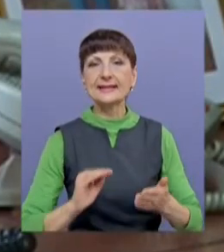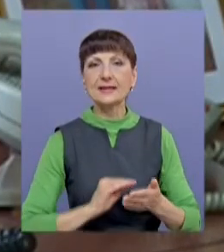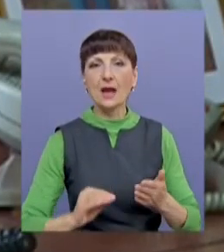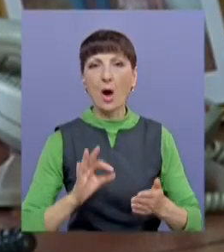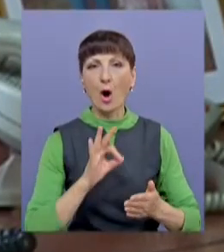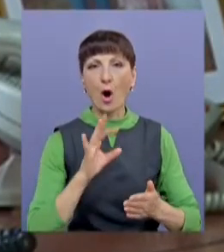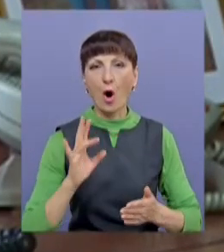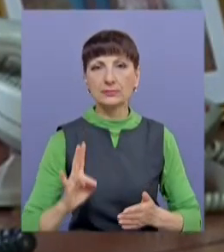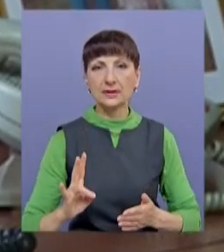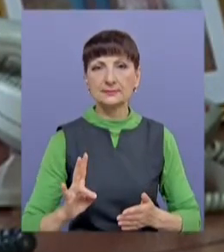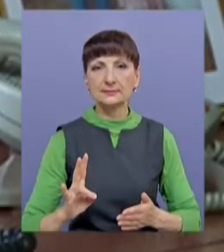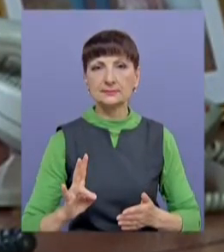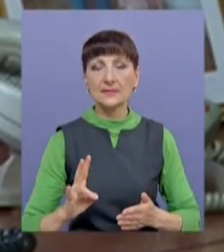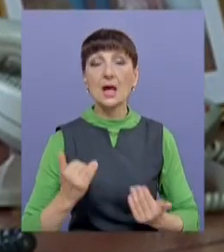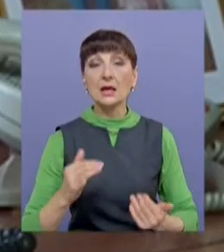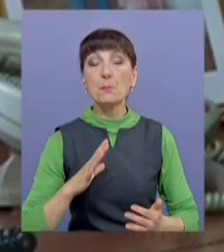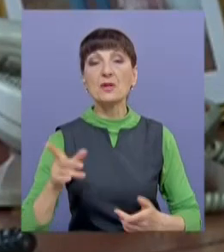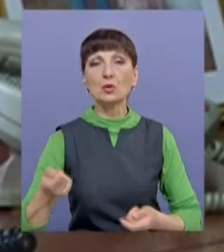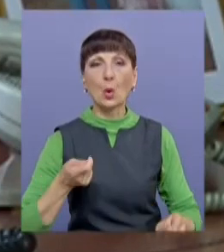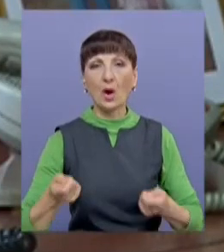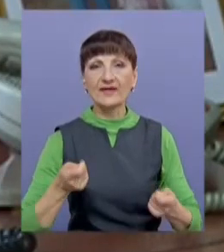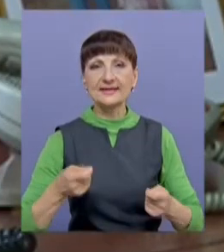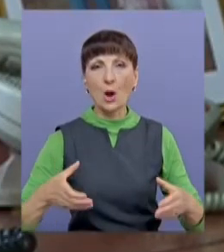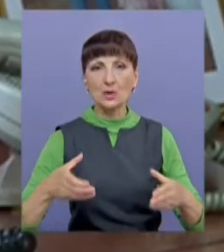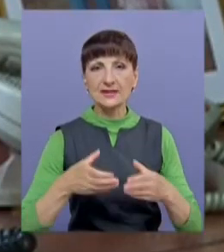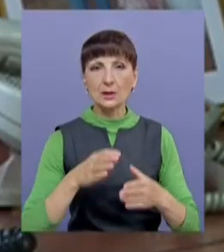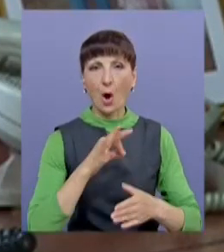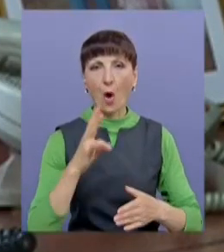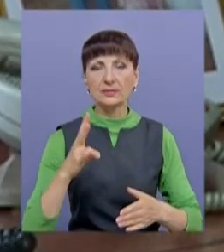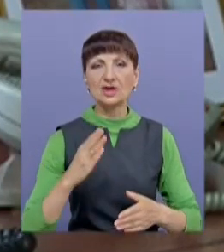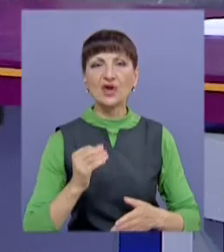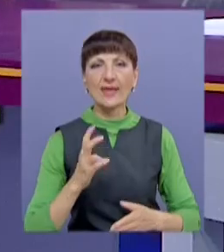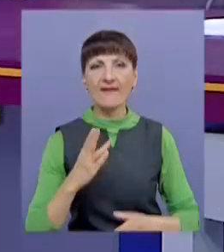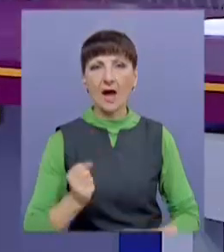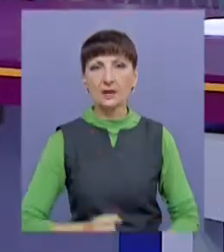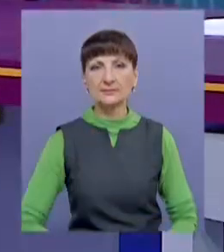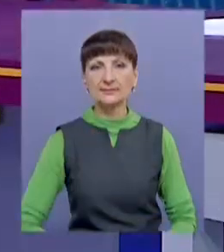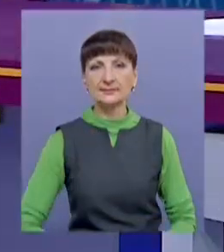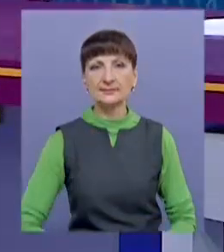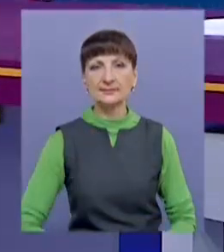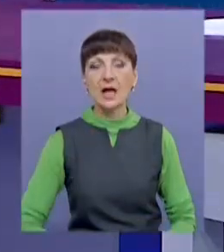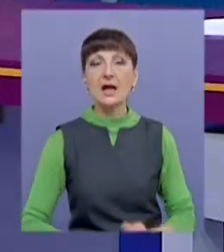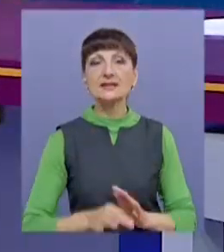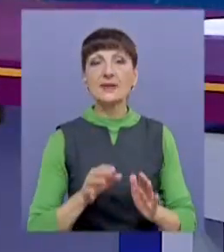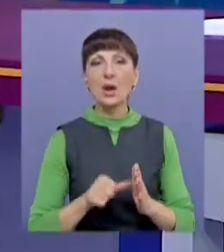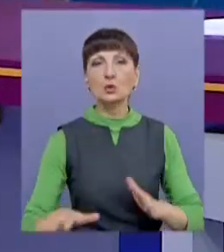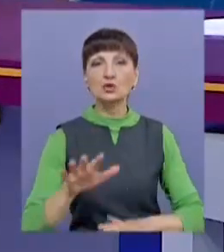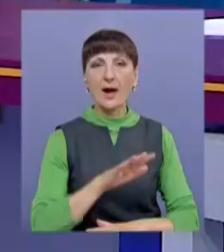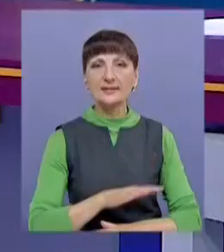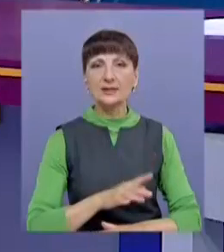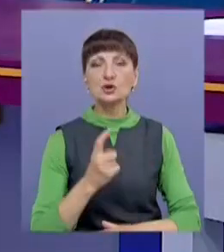Организации Объединенных Наций и руководителя отделения ООН в Женеве. На избирательном участке